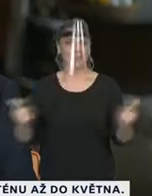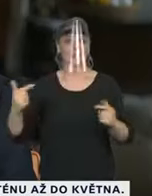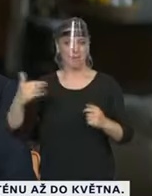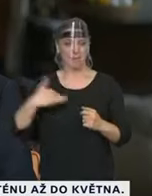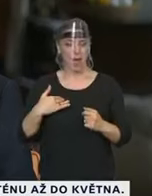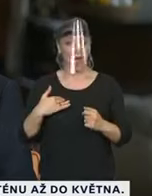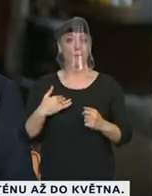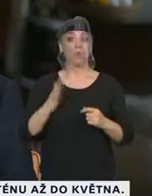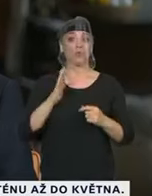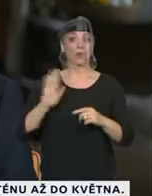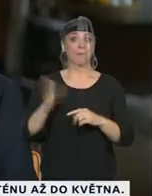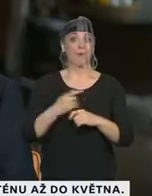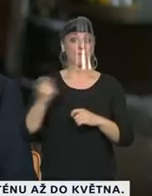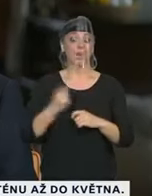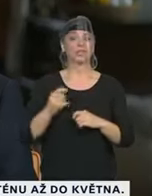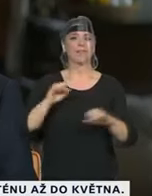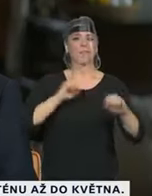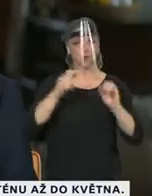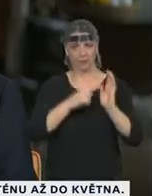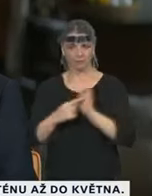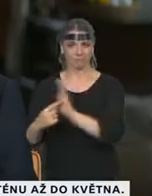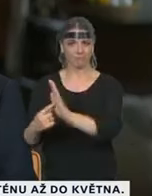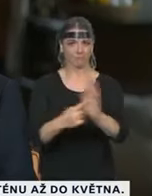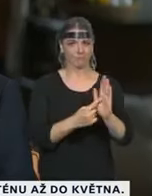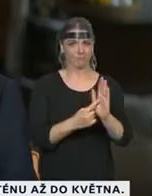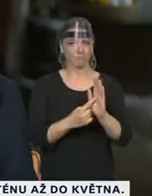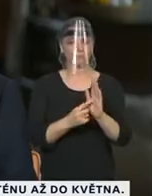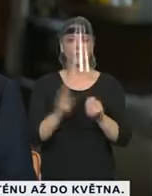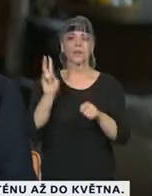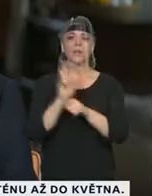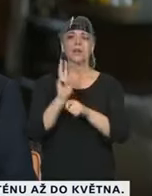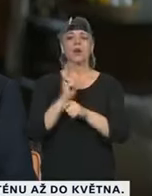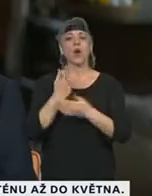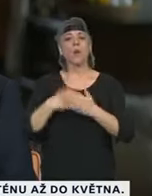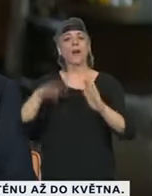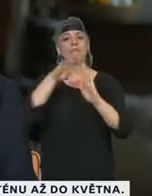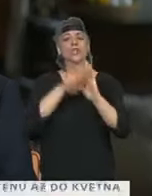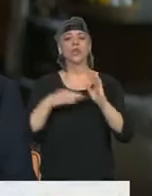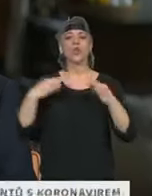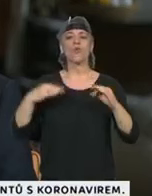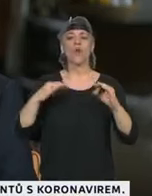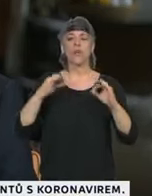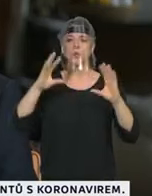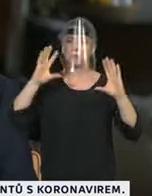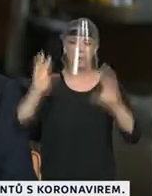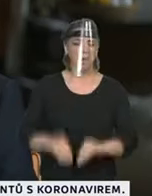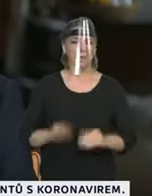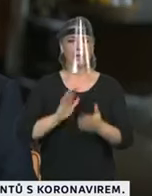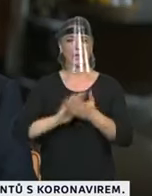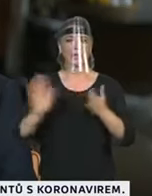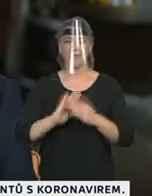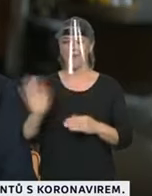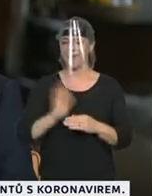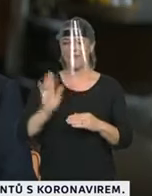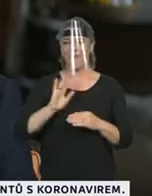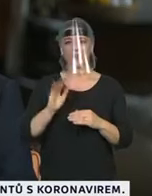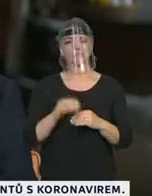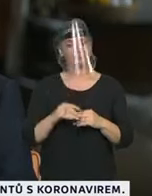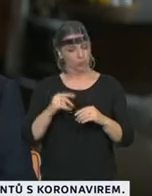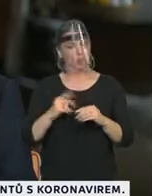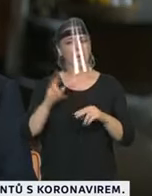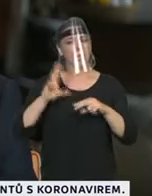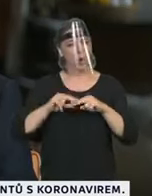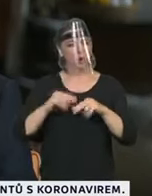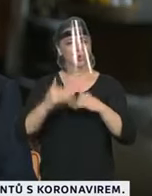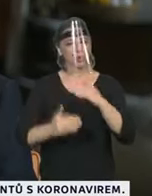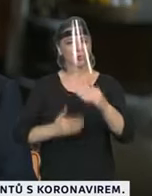po Velikonocích. Rozvolňování nebude živelné, bude samozřejmě řízené. Naše vláda bude chránit